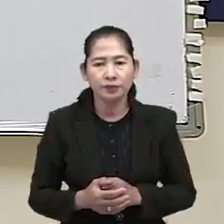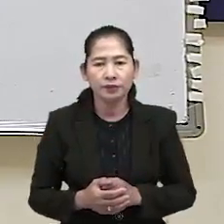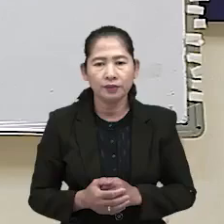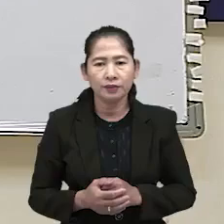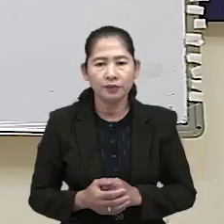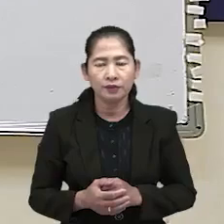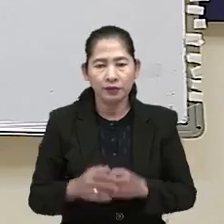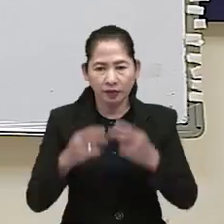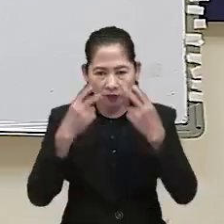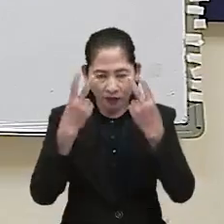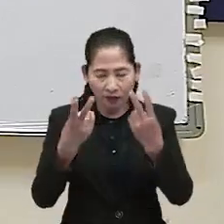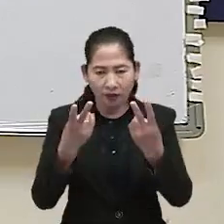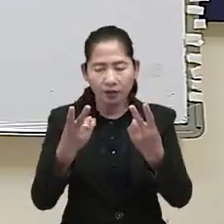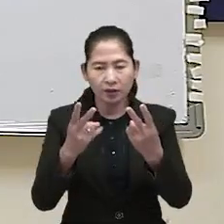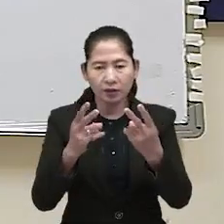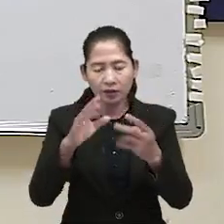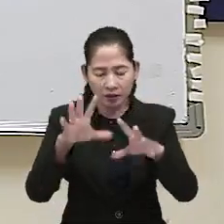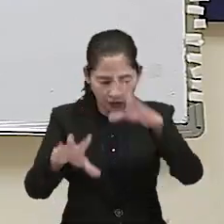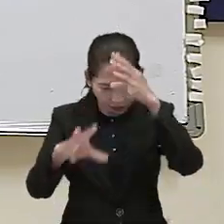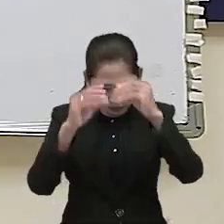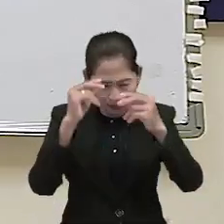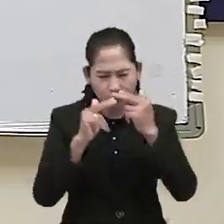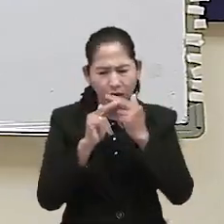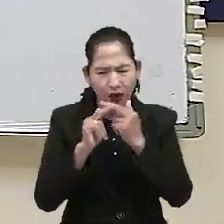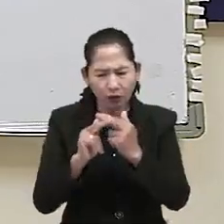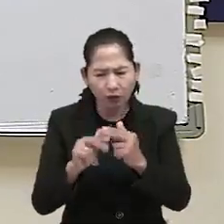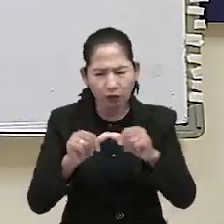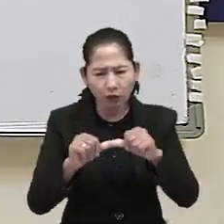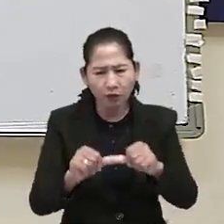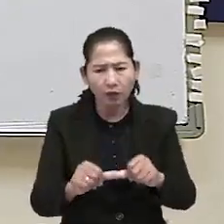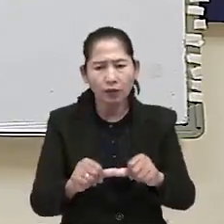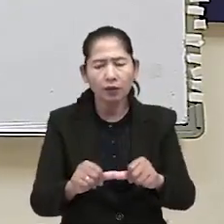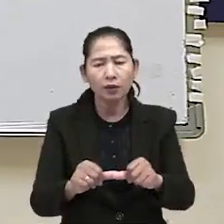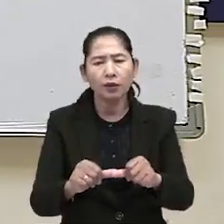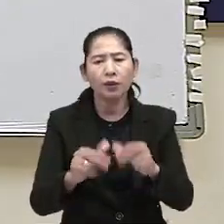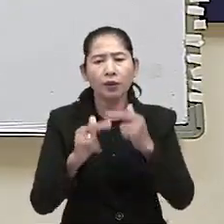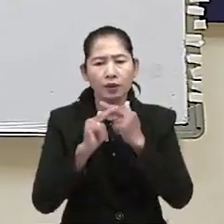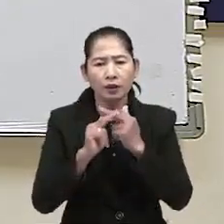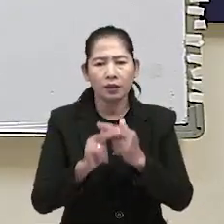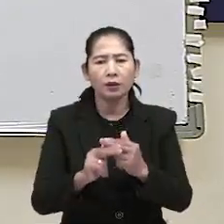អញ្ចឹងឃើញកូនការឃើញរៀនហ្នឹងកូនគឺតាក់ទងនេះរហូតណាកូនណាតាក់ទងនេះរហូតមក